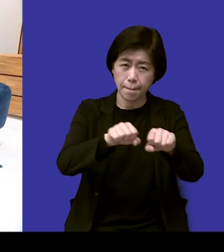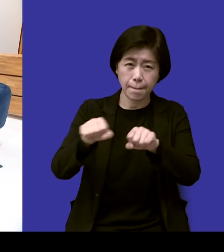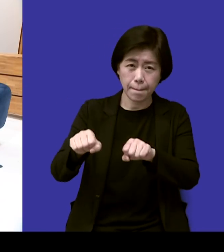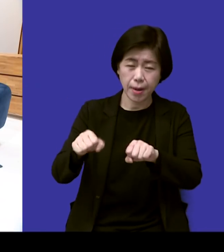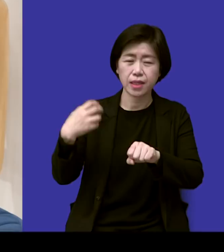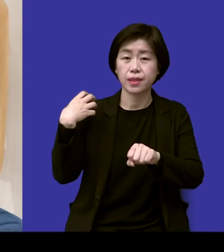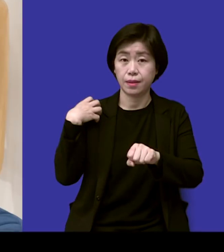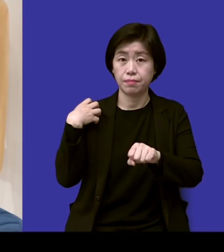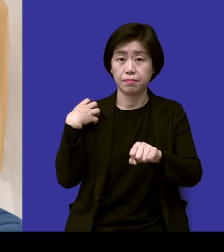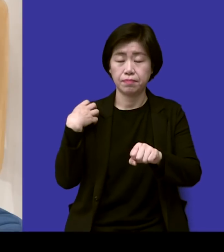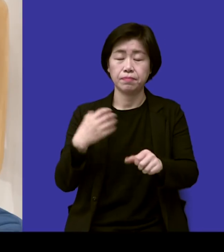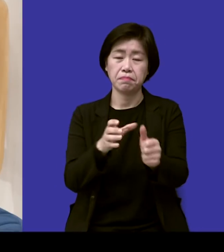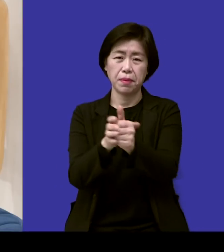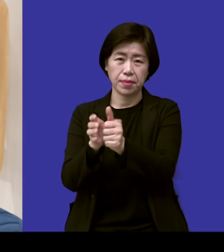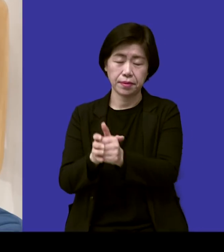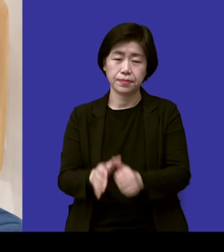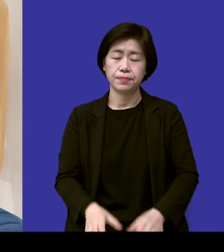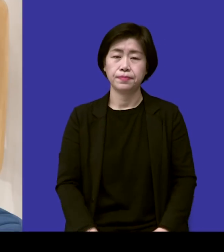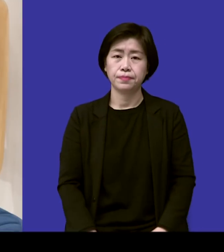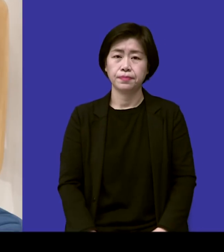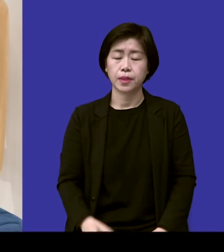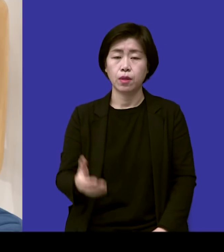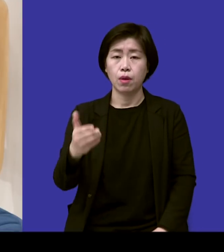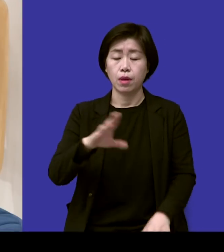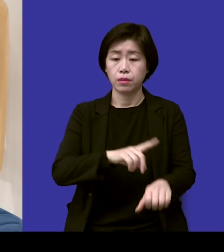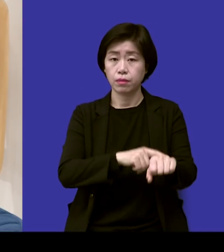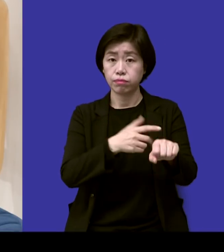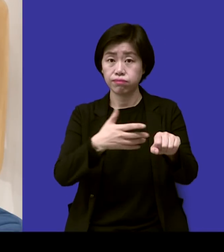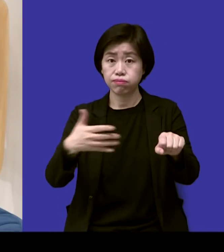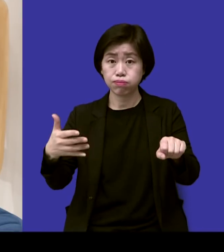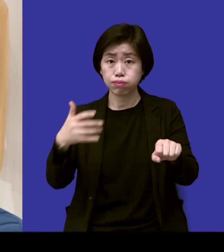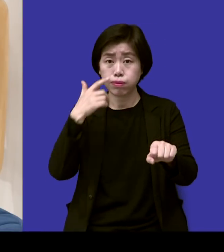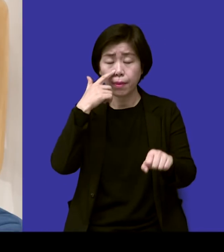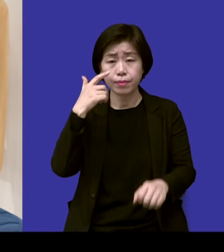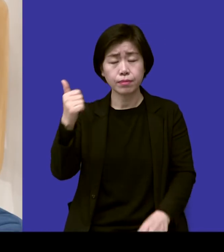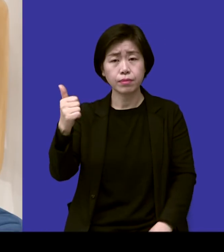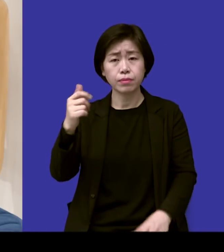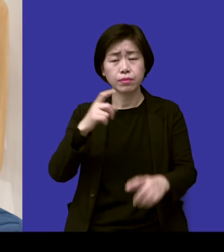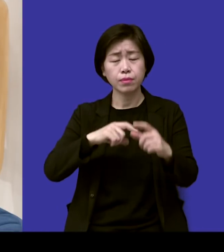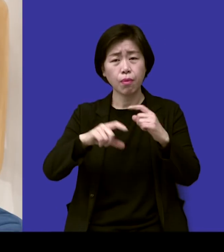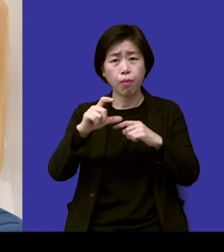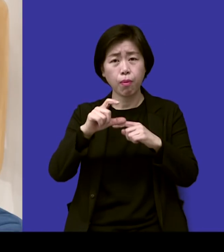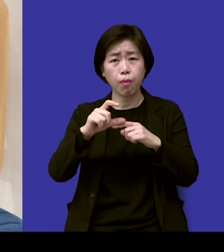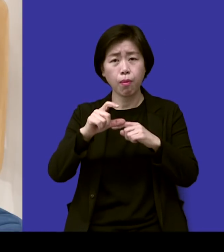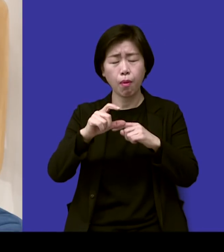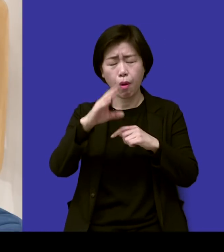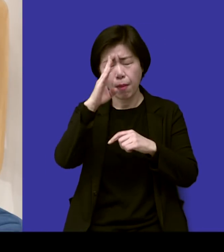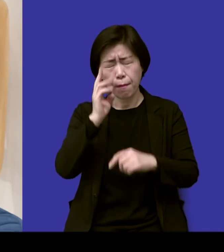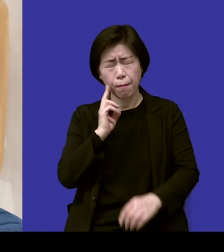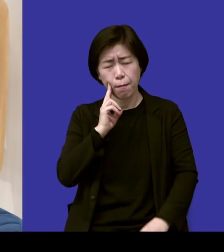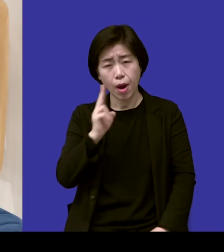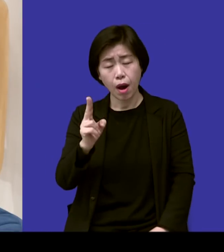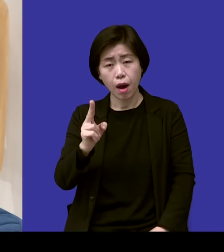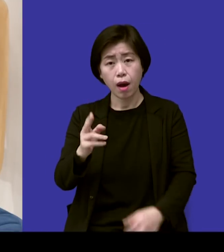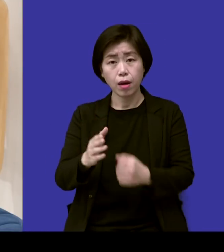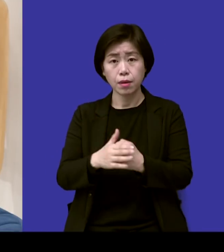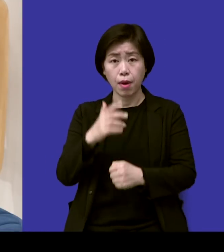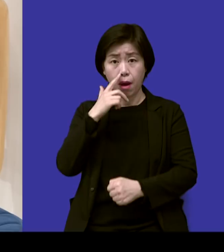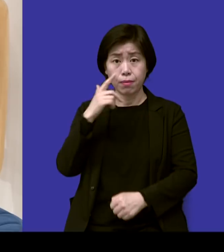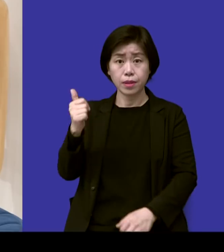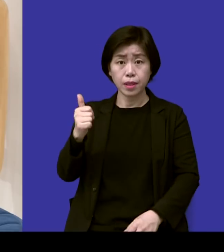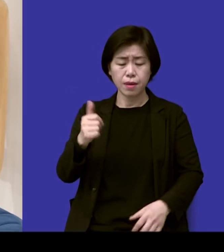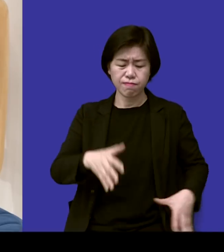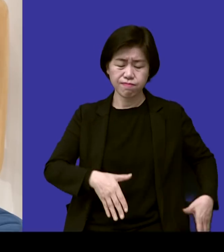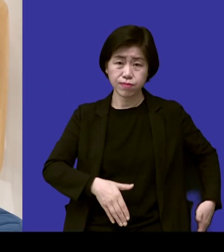점점 안 좋아지니까 이게 변인지 이게 소변인지 모를 때가 있더라고요. 그냥 기저귀를 뜯을